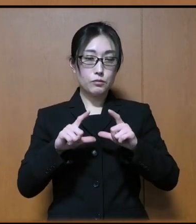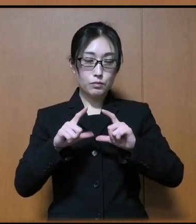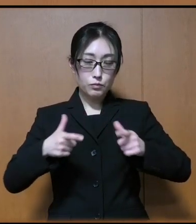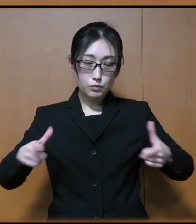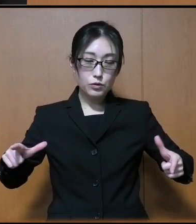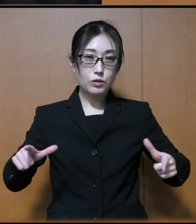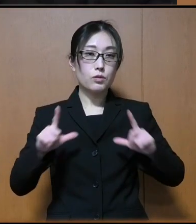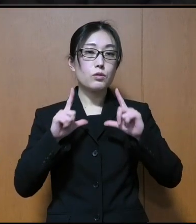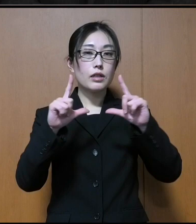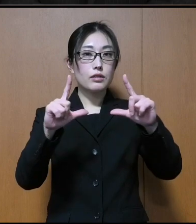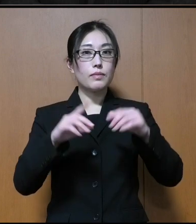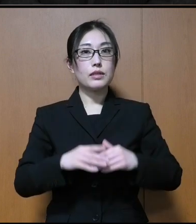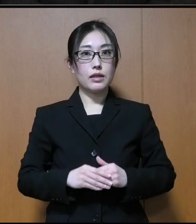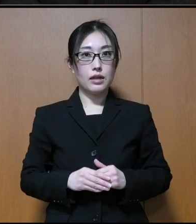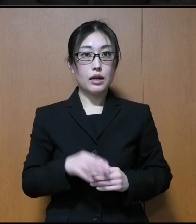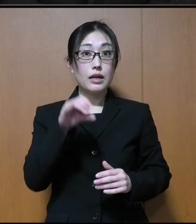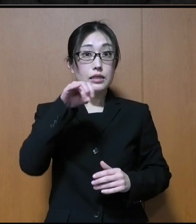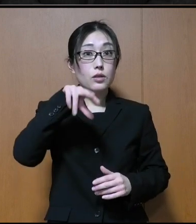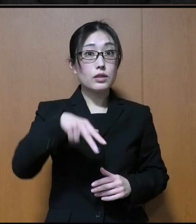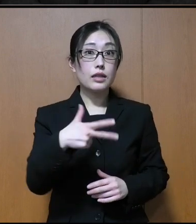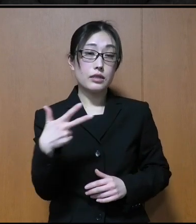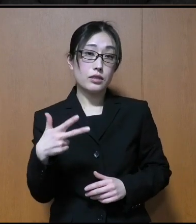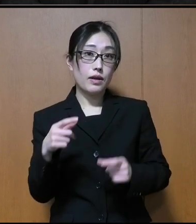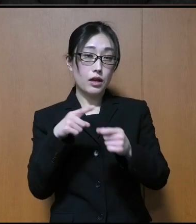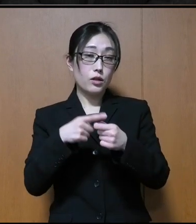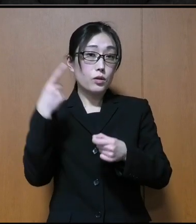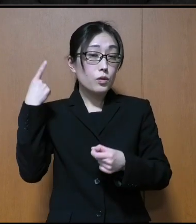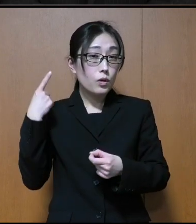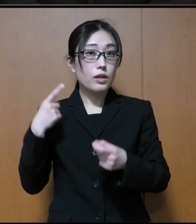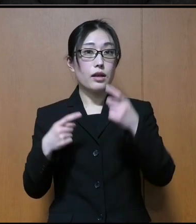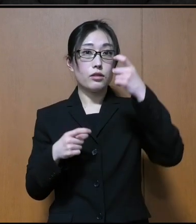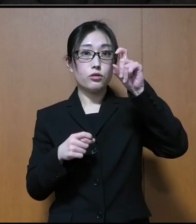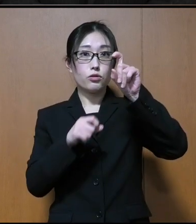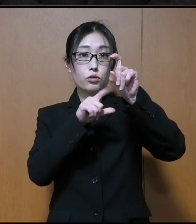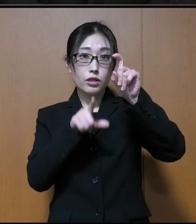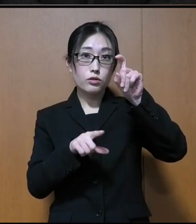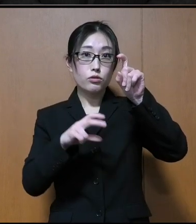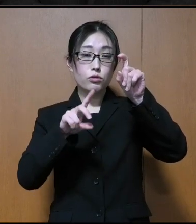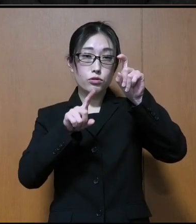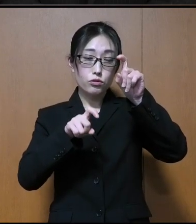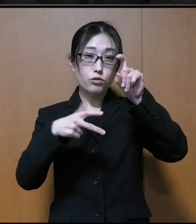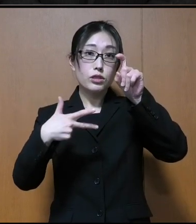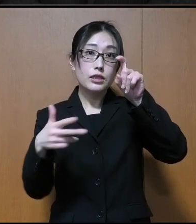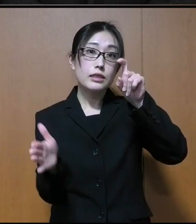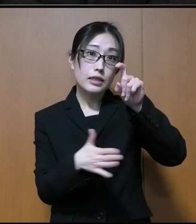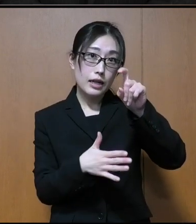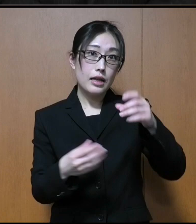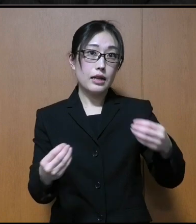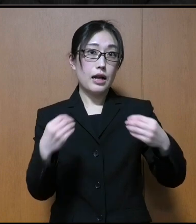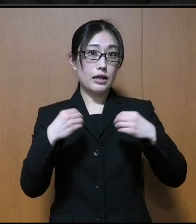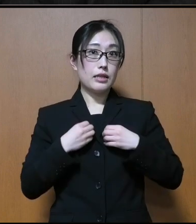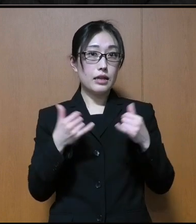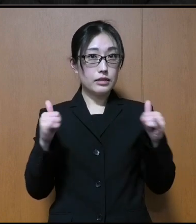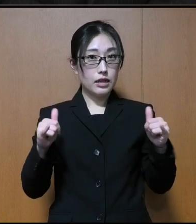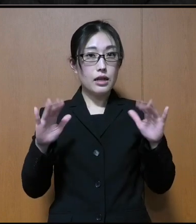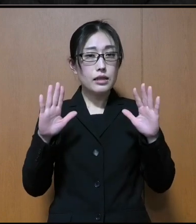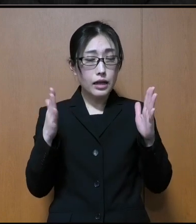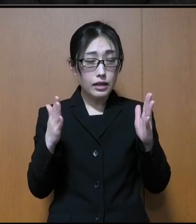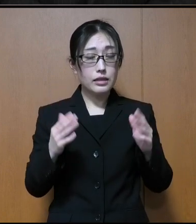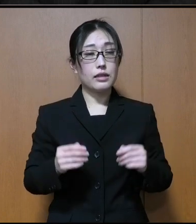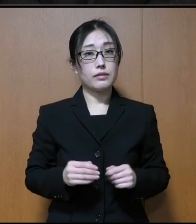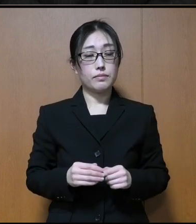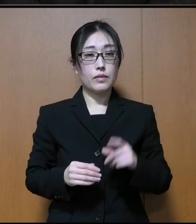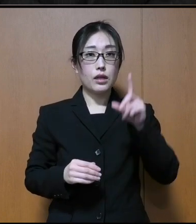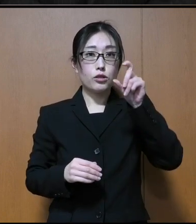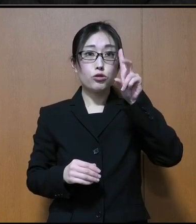伝えしました。市内では昨年10月17日以降新たな感染者の発生はありませんでしたが、